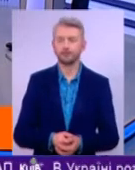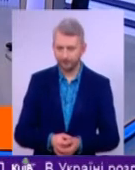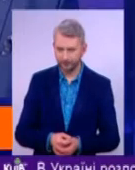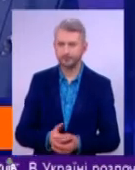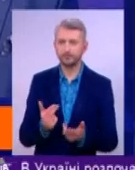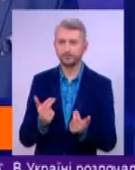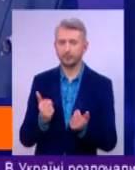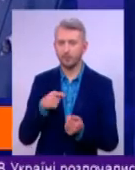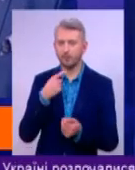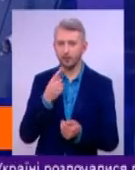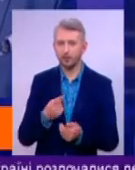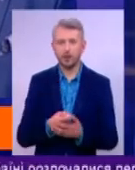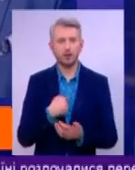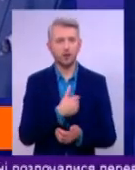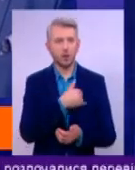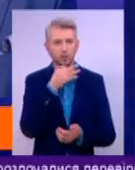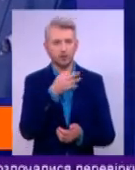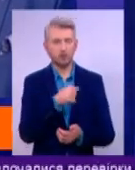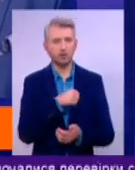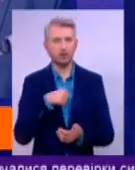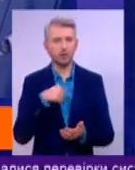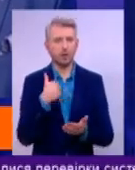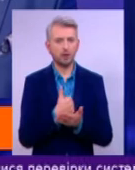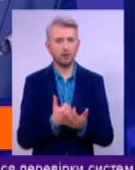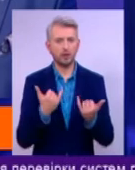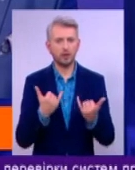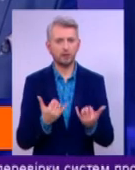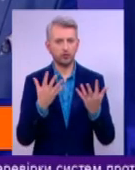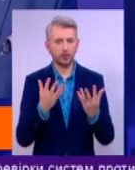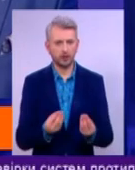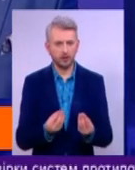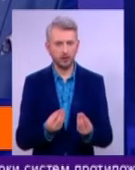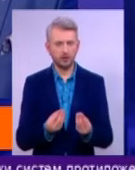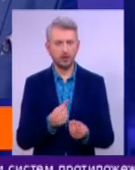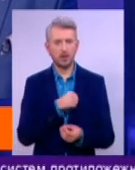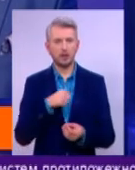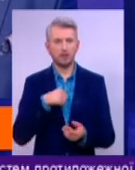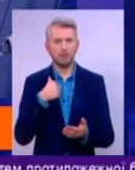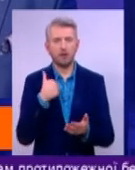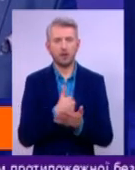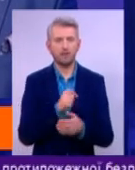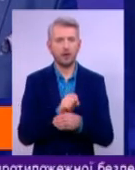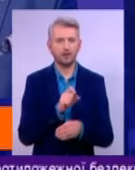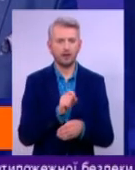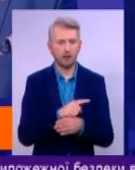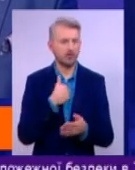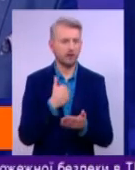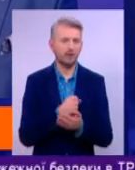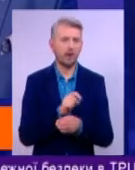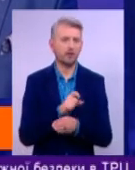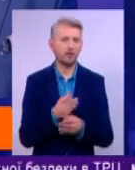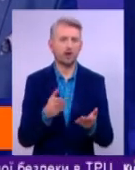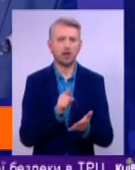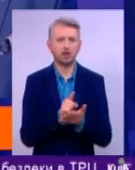говоріть, будь ласка. Я хочу сказати, що саме головне на сьогоднішній день, саме головне задача, основна задача, яка